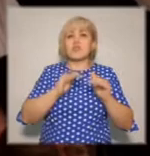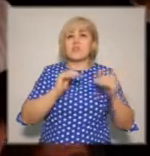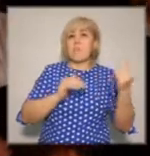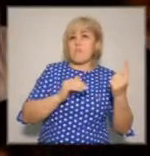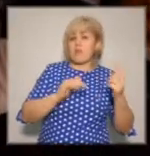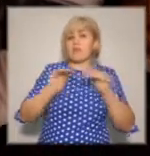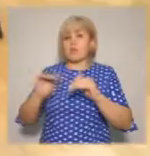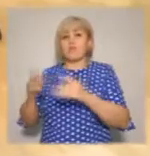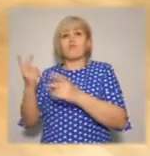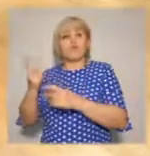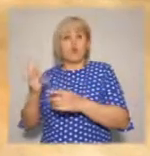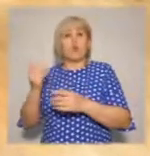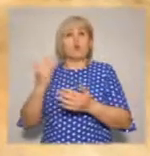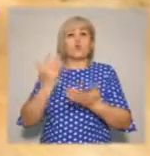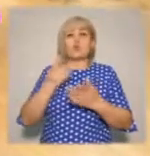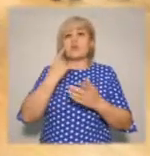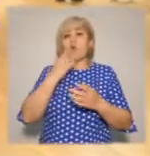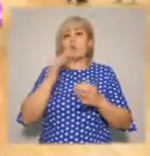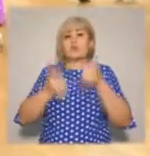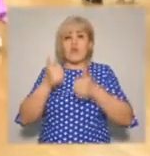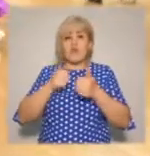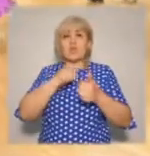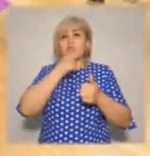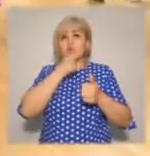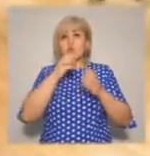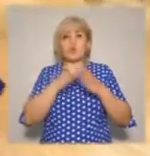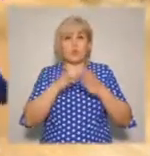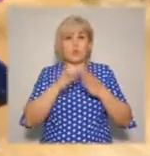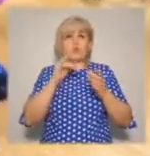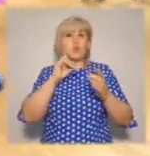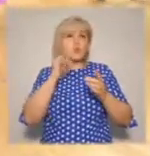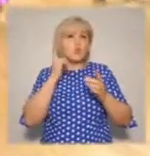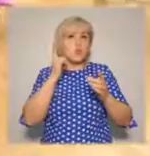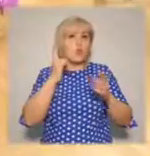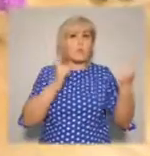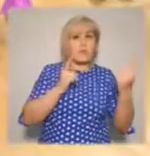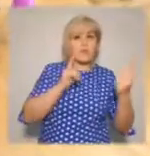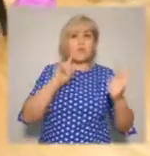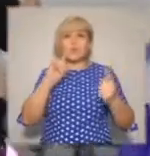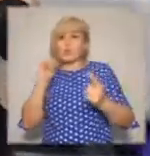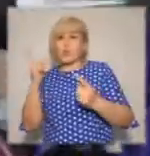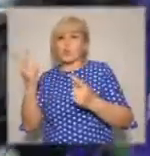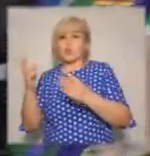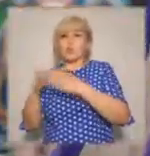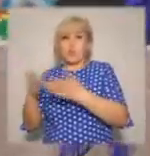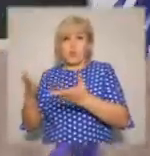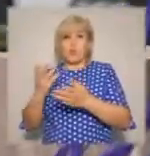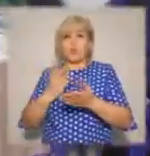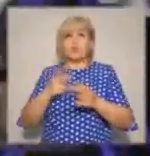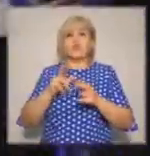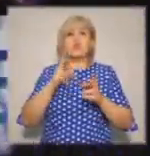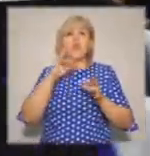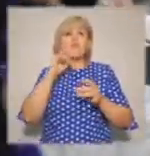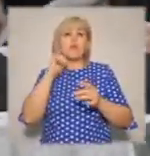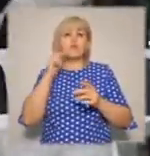высших достижений. Это ребята категория «Дети 1», «Дети 2», ну, если говорить о соревнованиях, возрастная группа. Ну и юниоры 1, юниоры